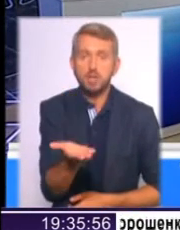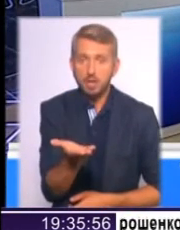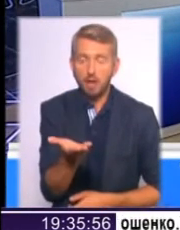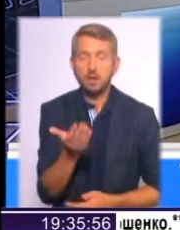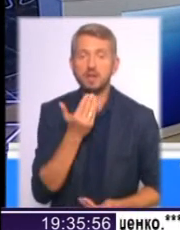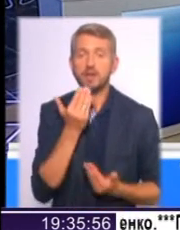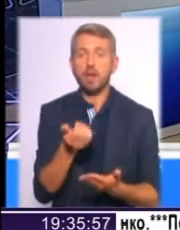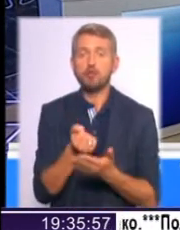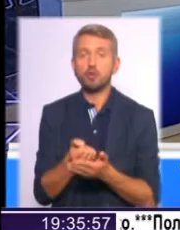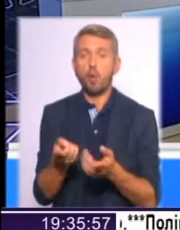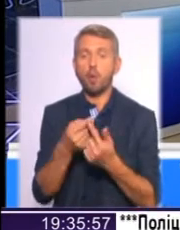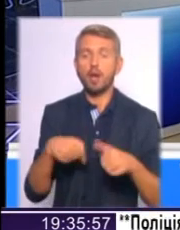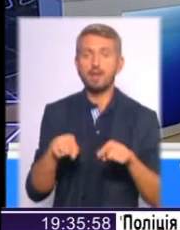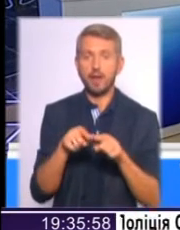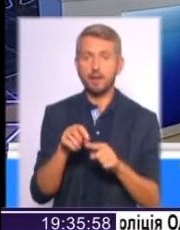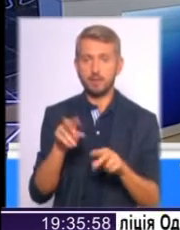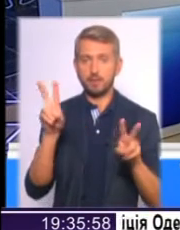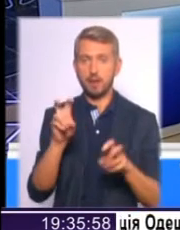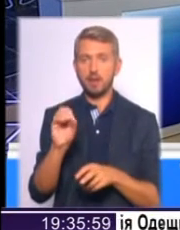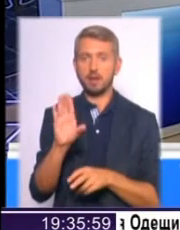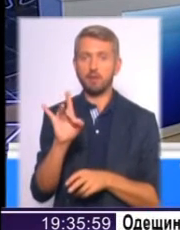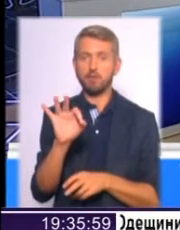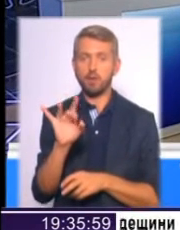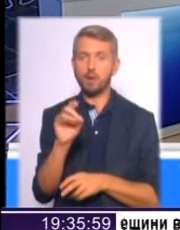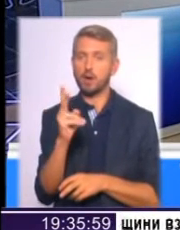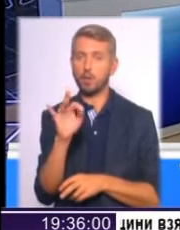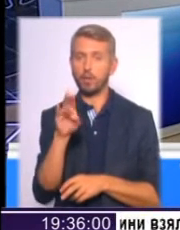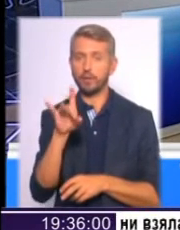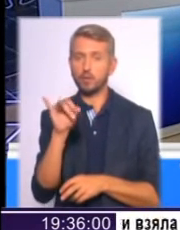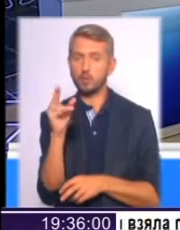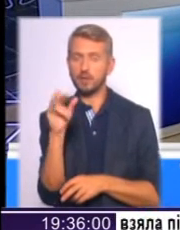звертаючись до організації Євророконструкція, яка нам надає послугу,